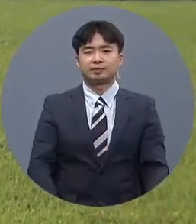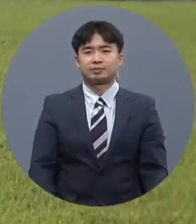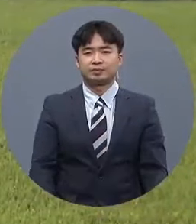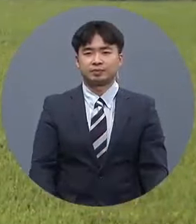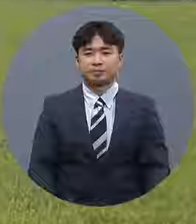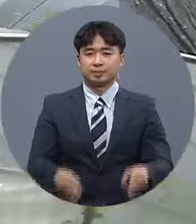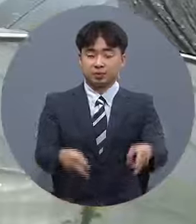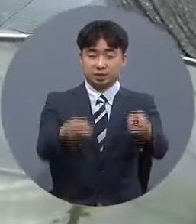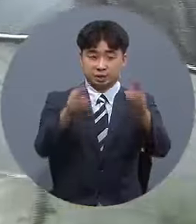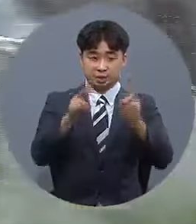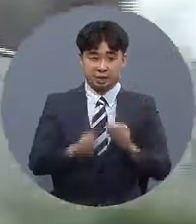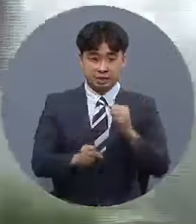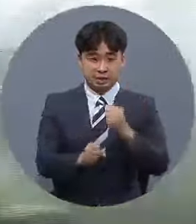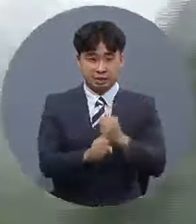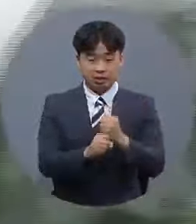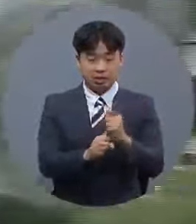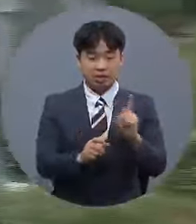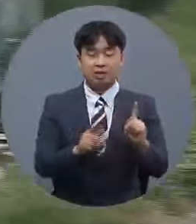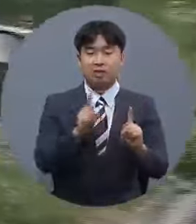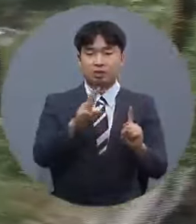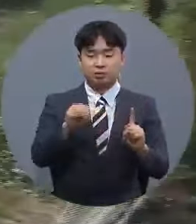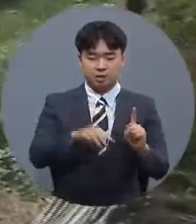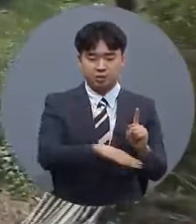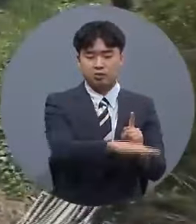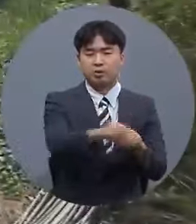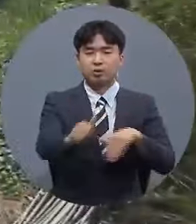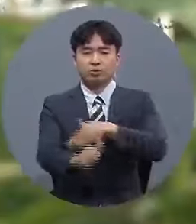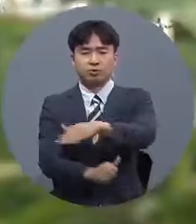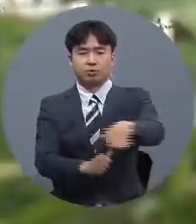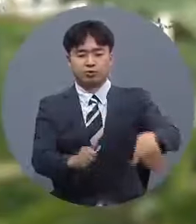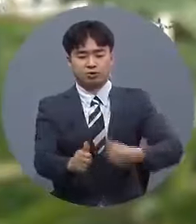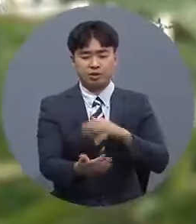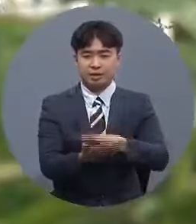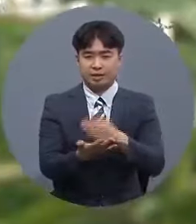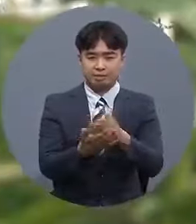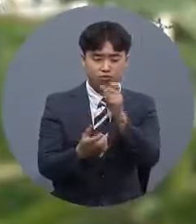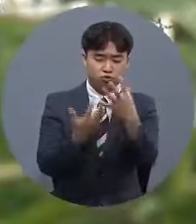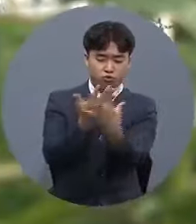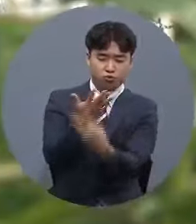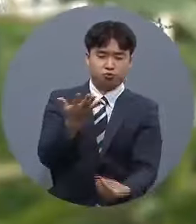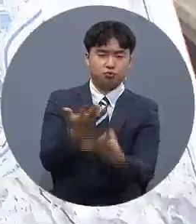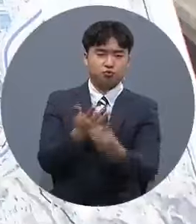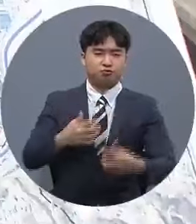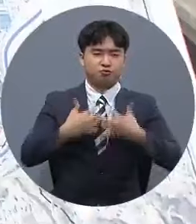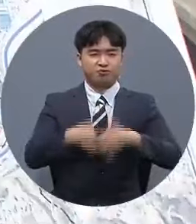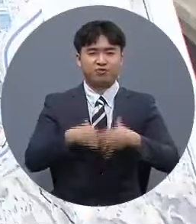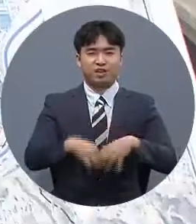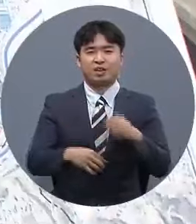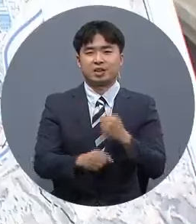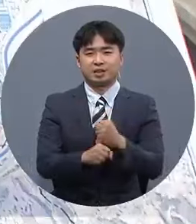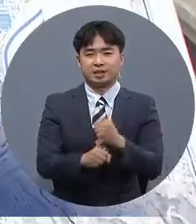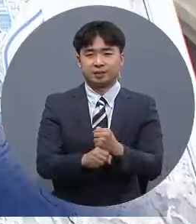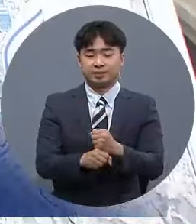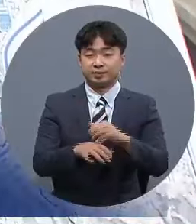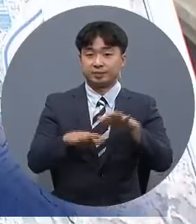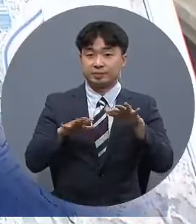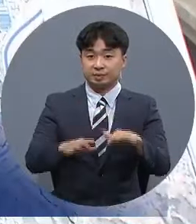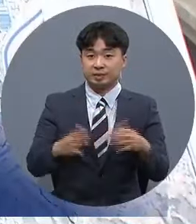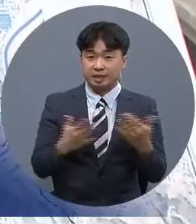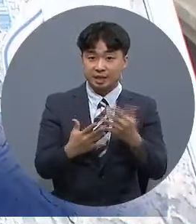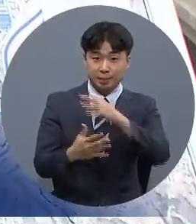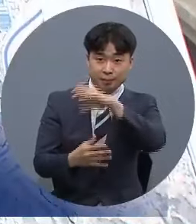다리 건설과 함께 1km의 제방도 정비하고 배수 펌프장도 건설됩니다. 이번 사업이